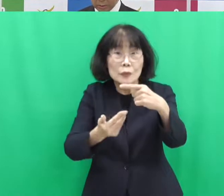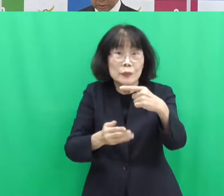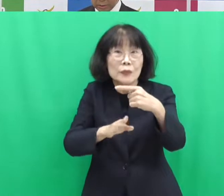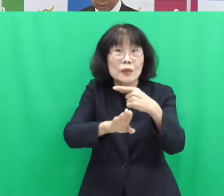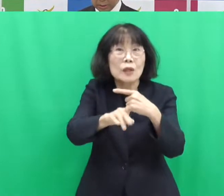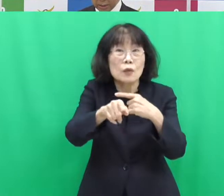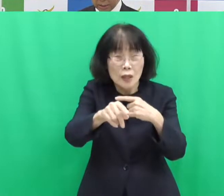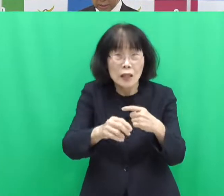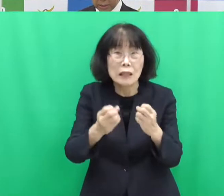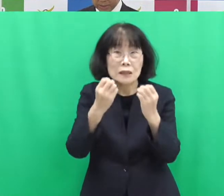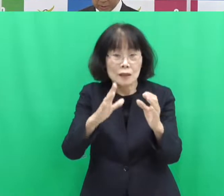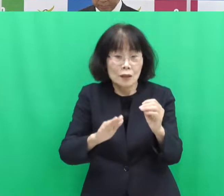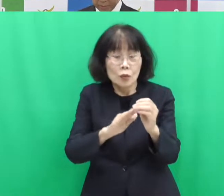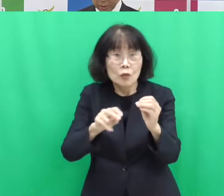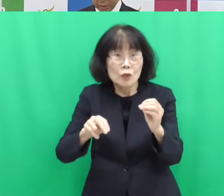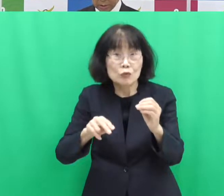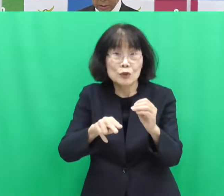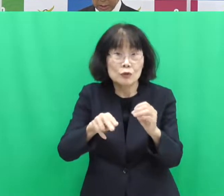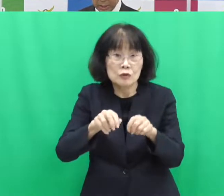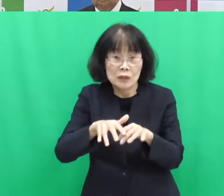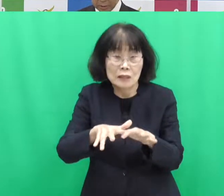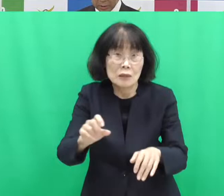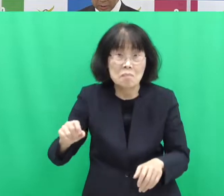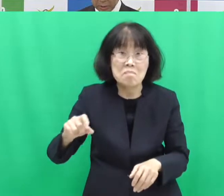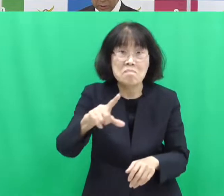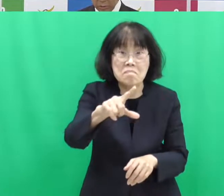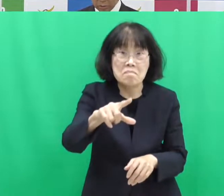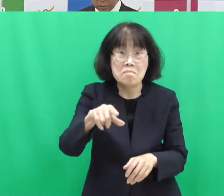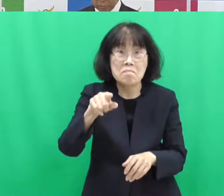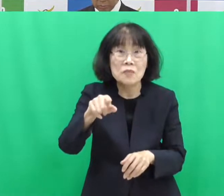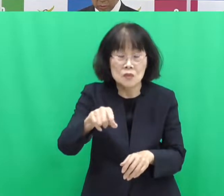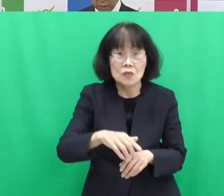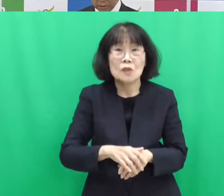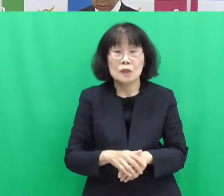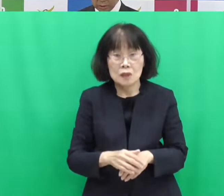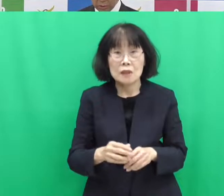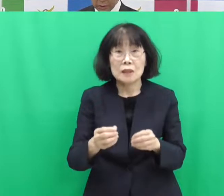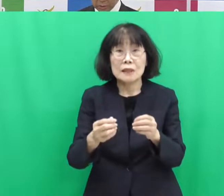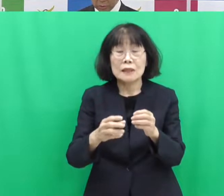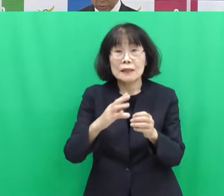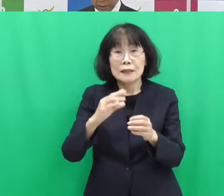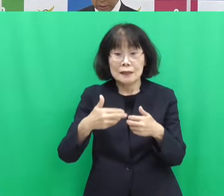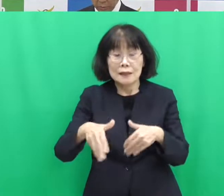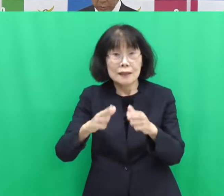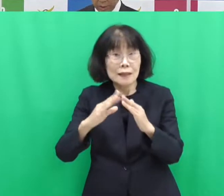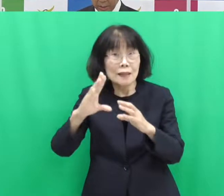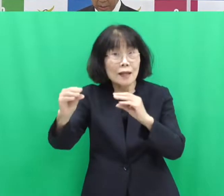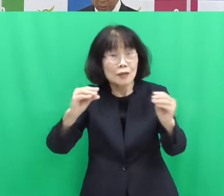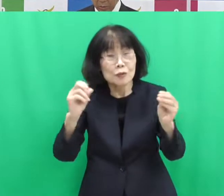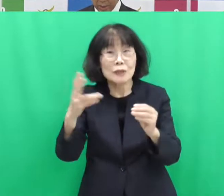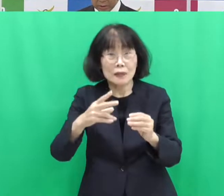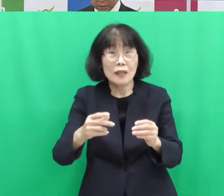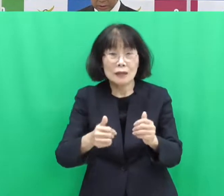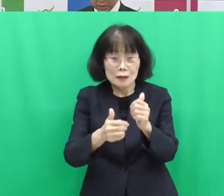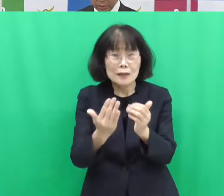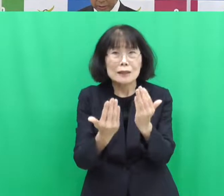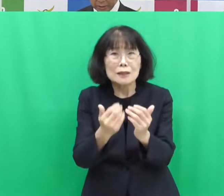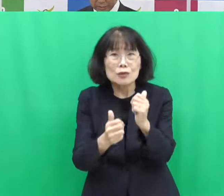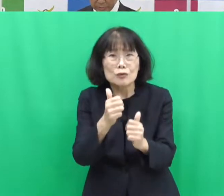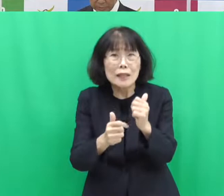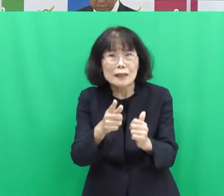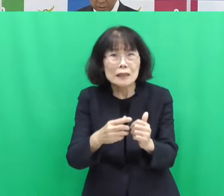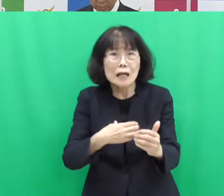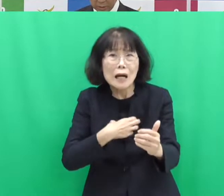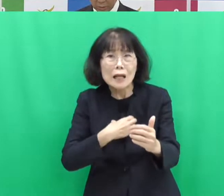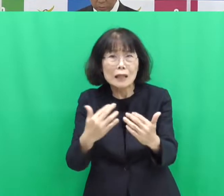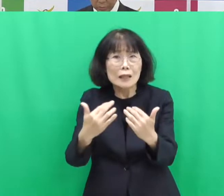ルスの感染が拡大しています。帰省や受験の準備等に支障を来すことのないよう早めのワクチン接種をお願いいた